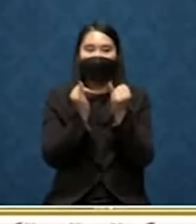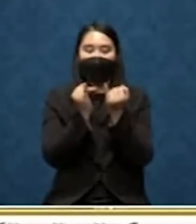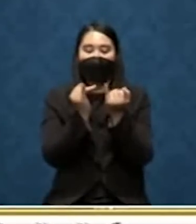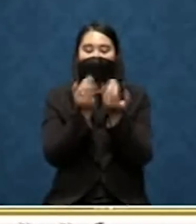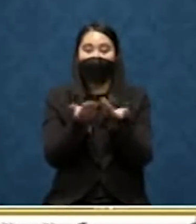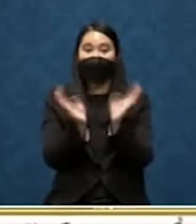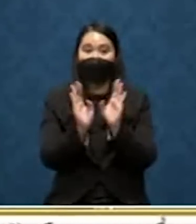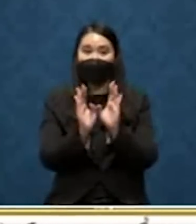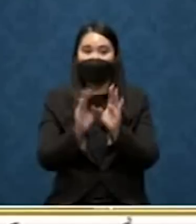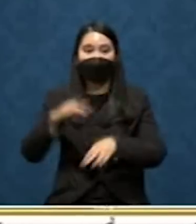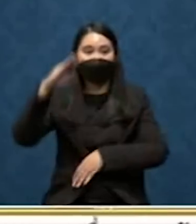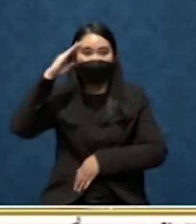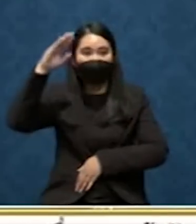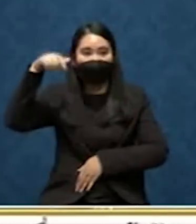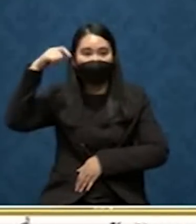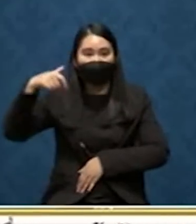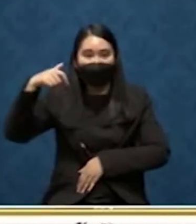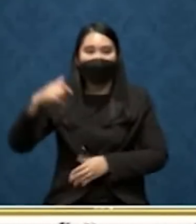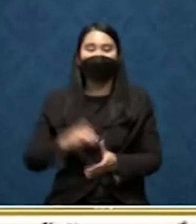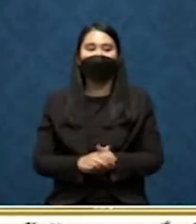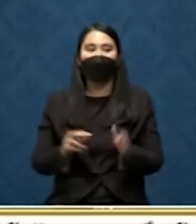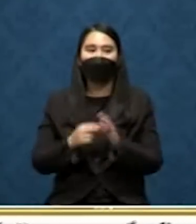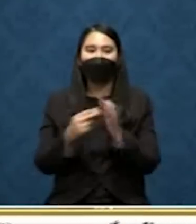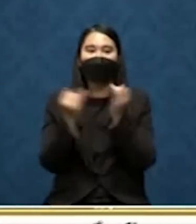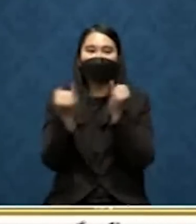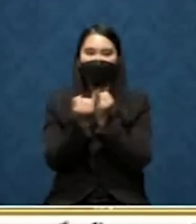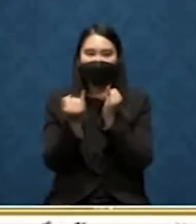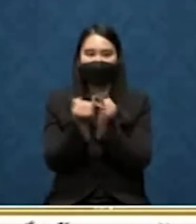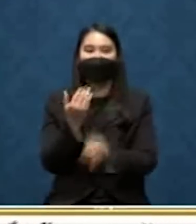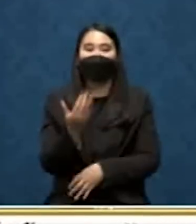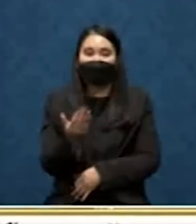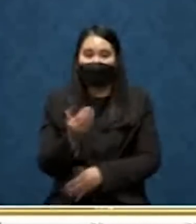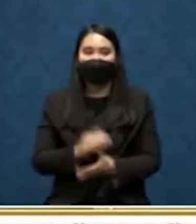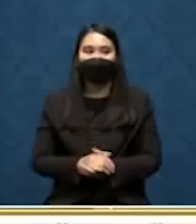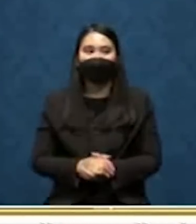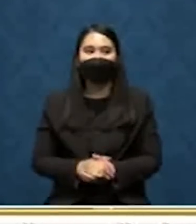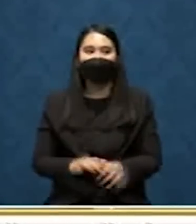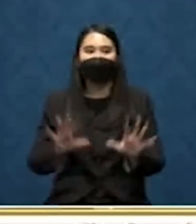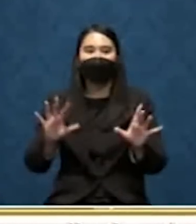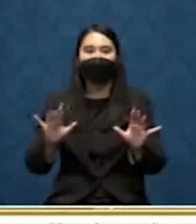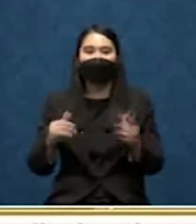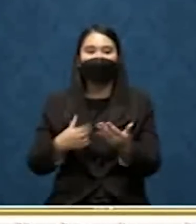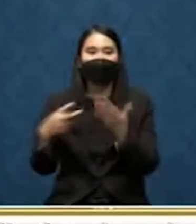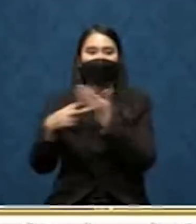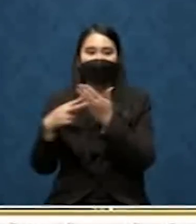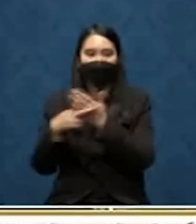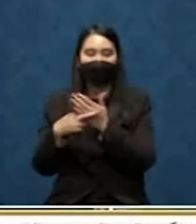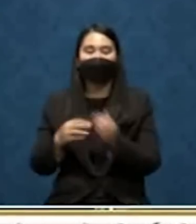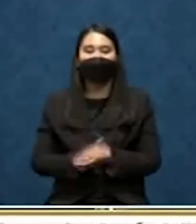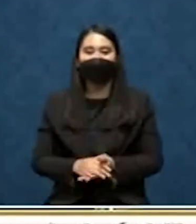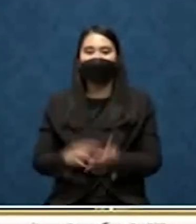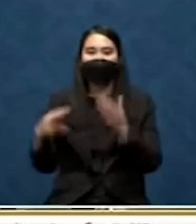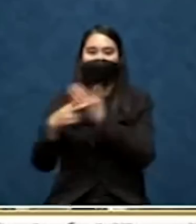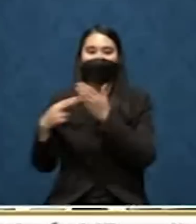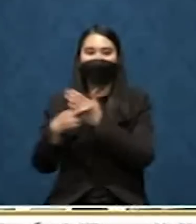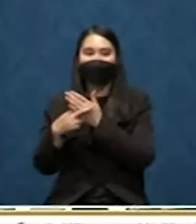ครัวของผู้นำพเภทการเมียมา้คนที่ใล้ชิดแบบนี้มีท่านลกษิมั่นโรงครับขอาริยาฏ